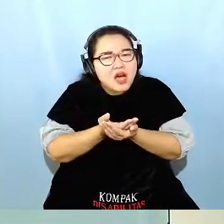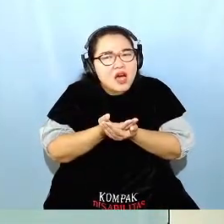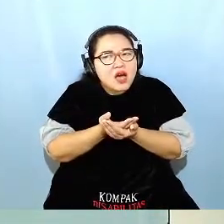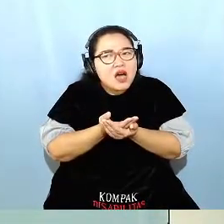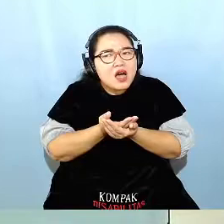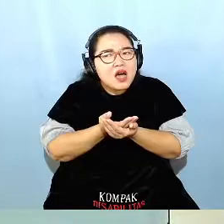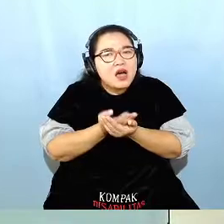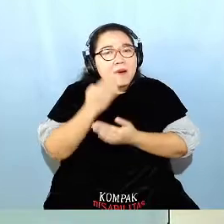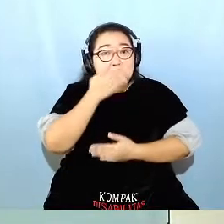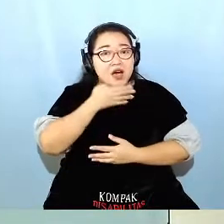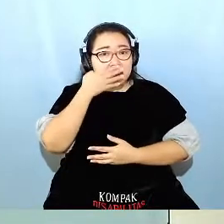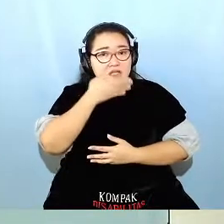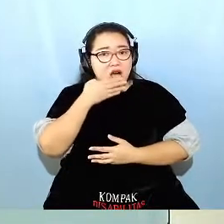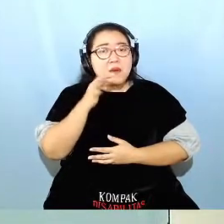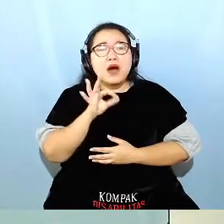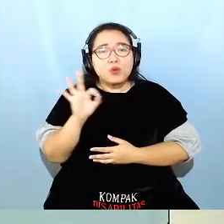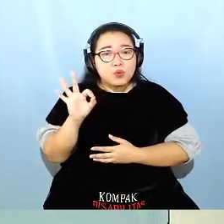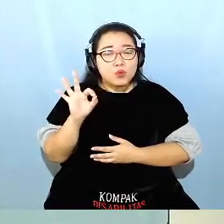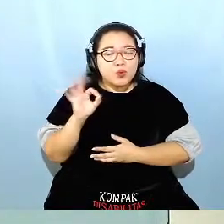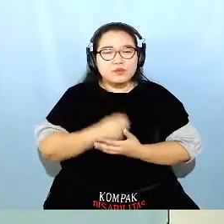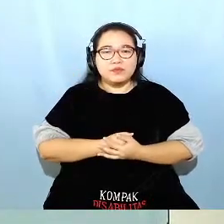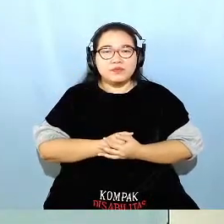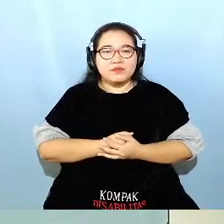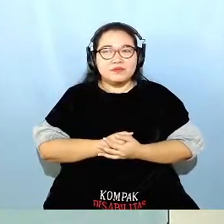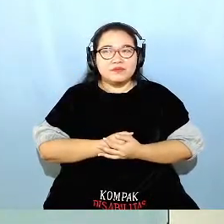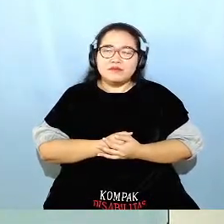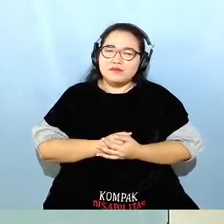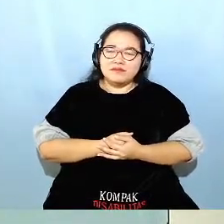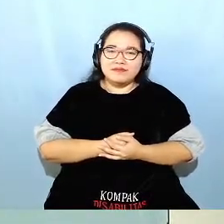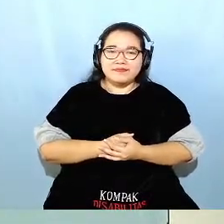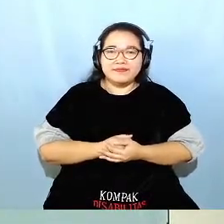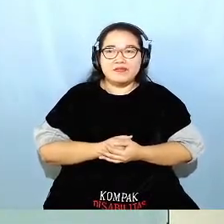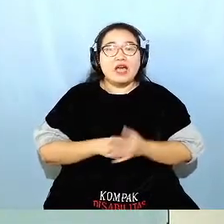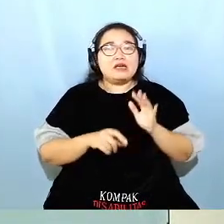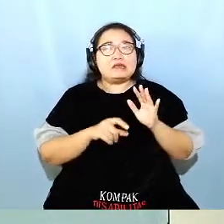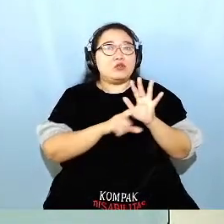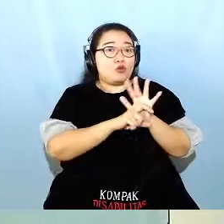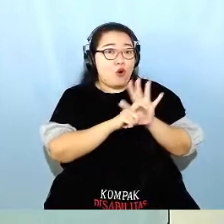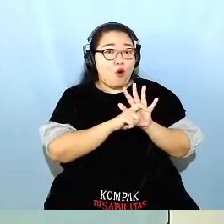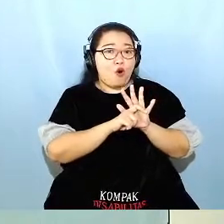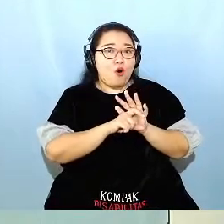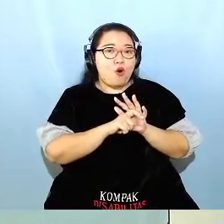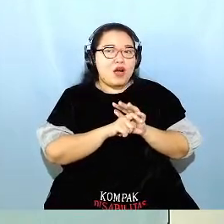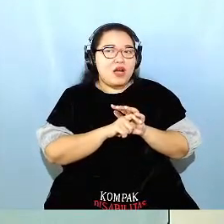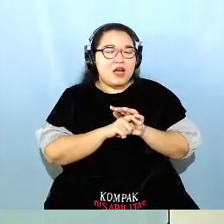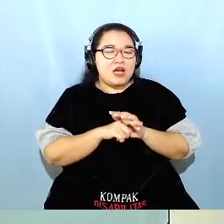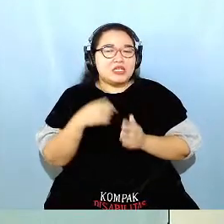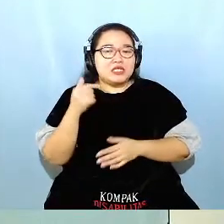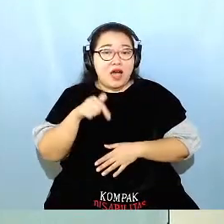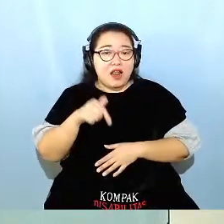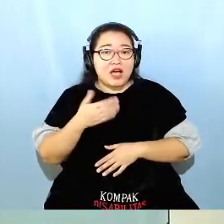bahasa ini. Kita tidak hendak mempertajam bahasa Indonesia kita, bahasa Sunda atau bahasa